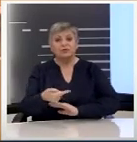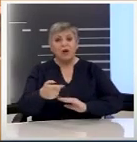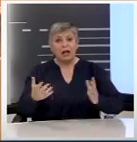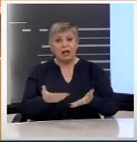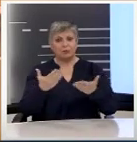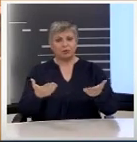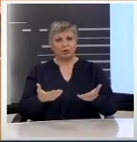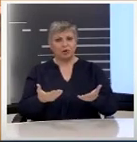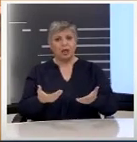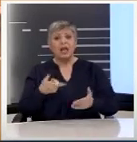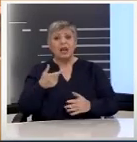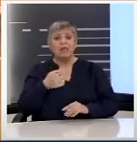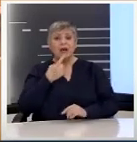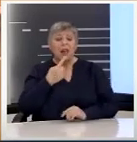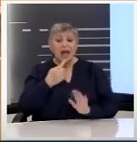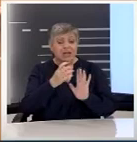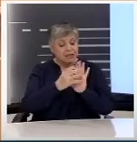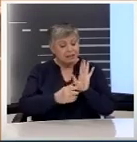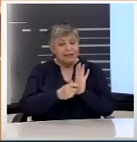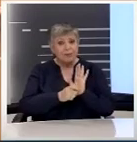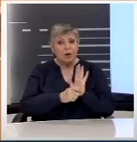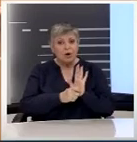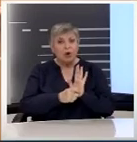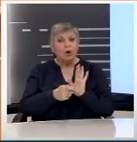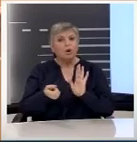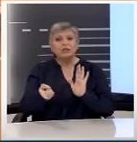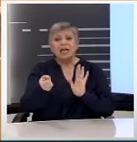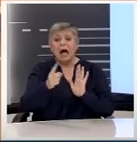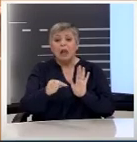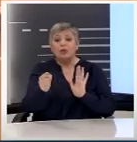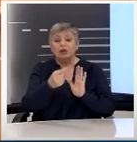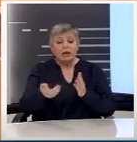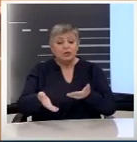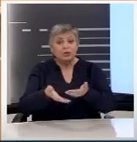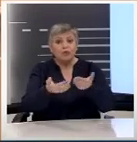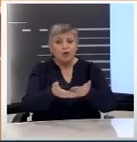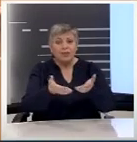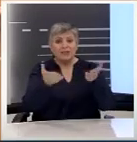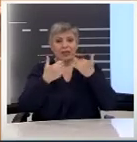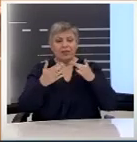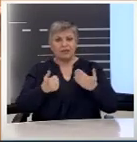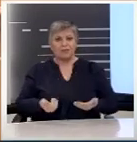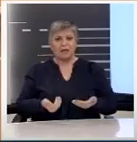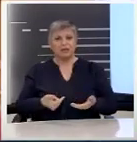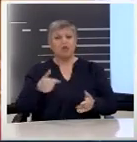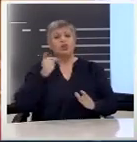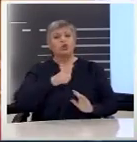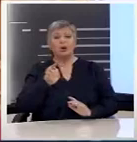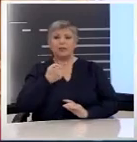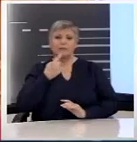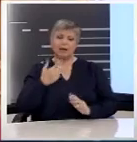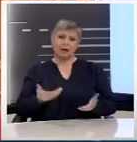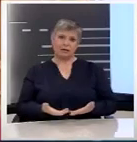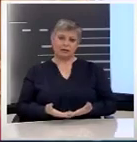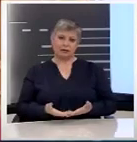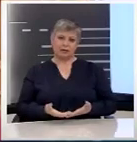εντελώς. Κύριε Κοντονή, παρακαλώ. Δια του Προέδρου μιλάτε εδώ μέσα. Εκτός τόπου και χρόνου,